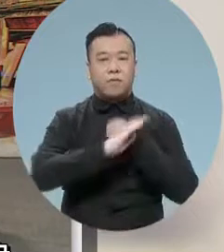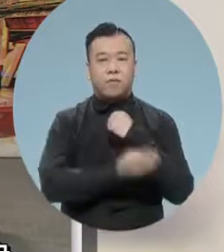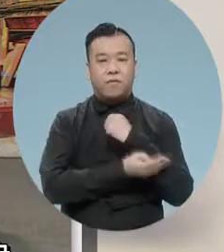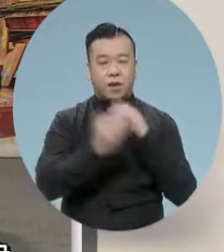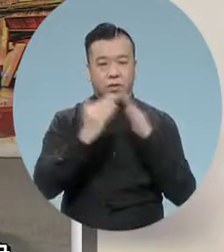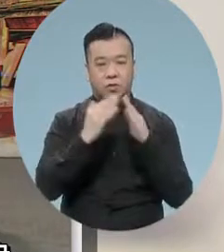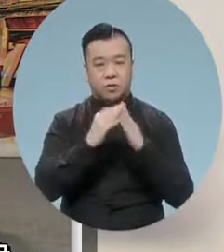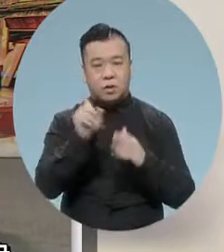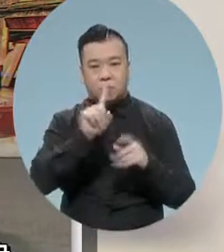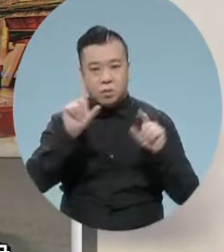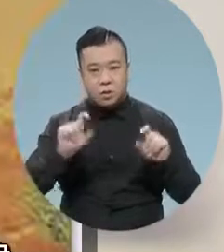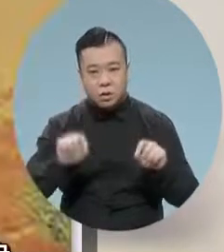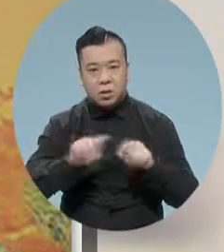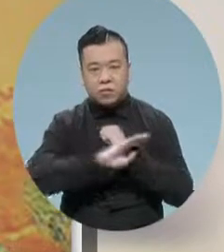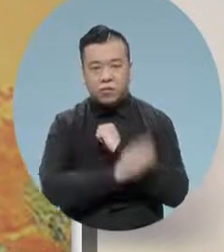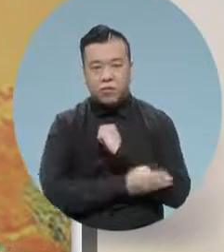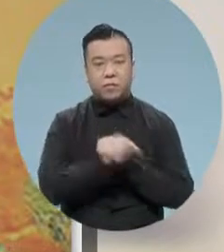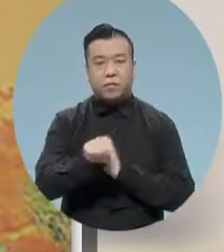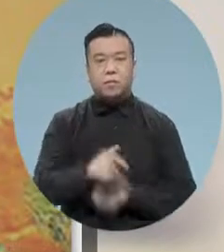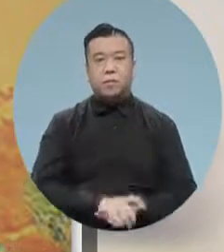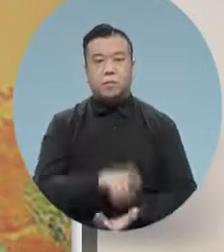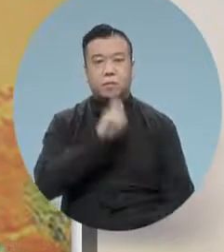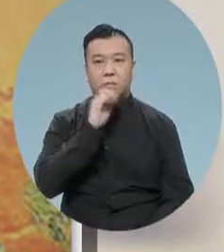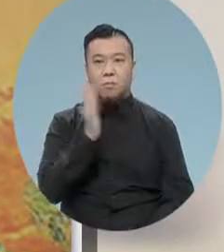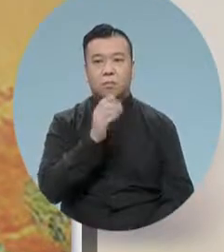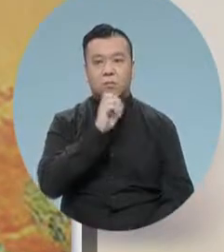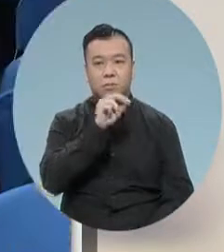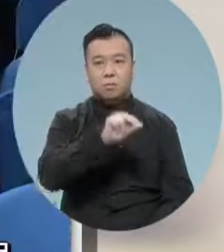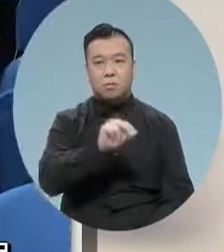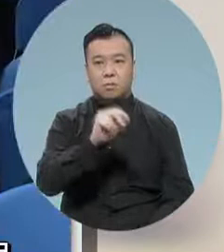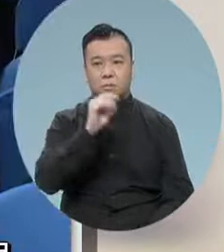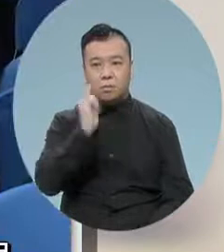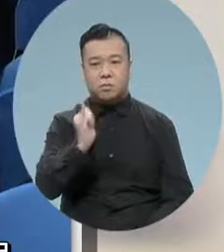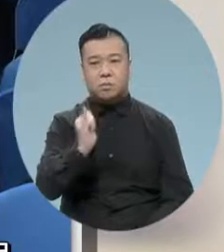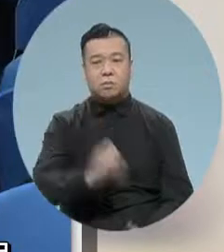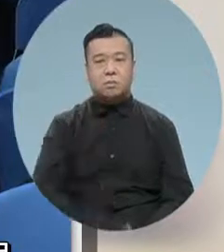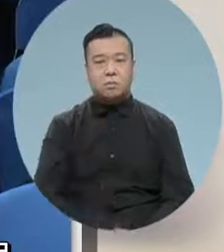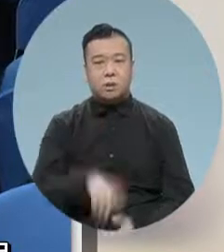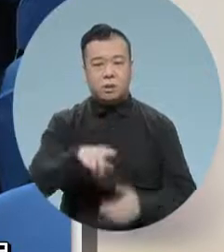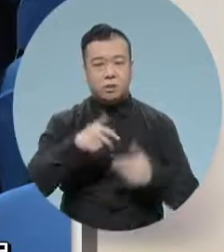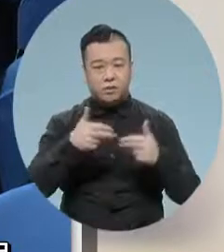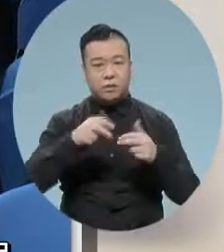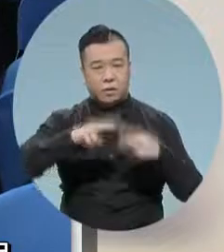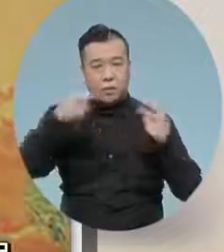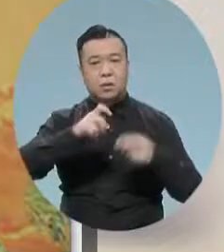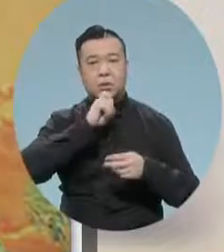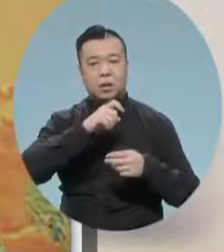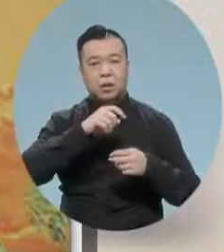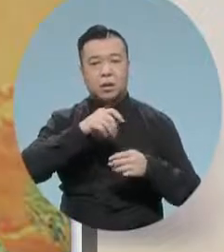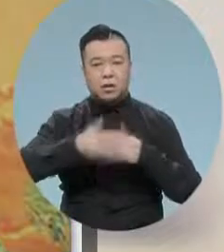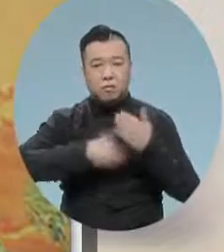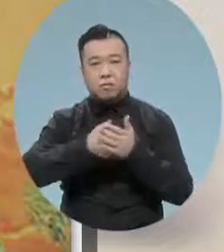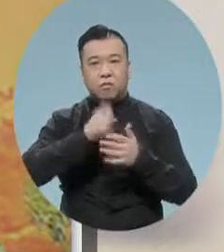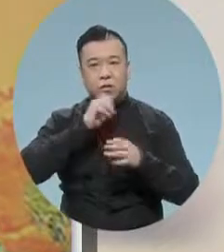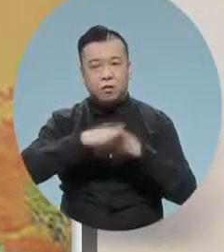樣去解釋就是這個的法律，那呢大概呢就是7600部。這些所有的法律都是改革開放之後才出現的。回